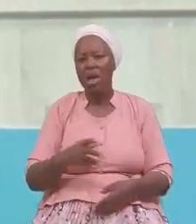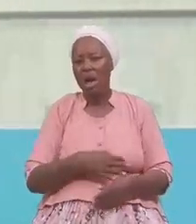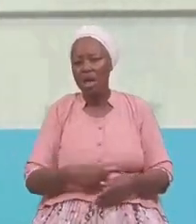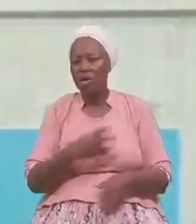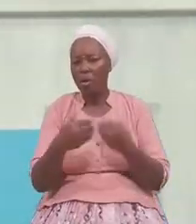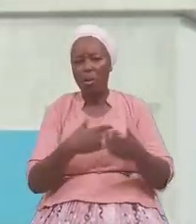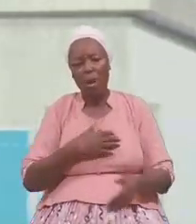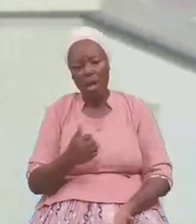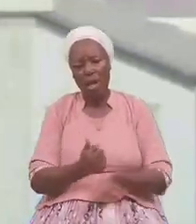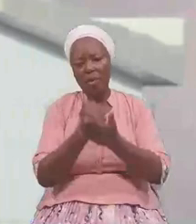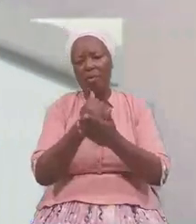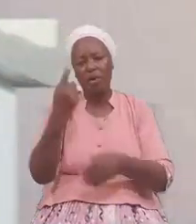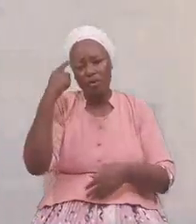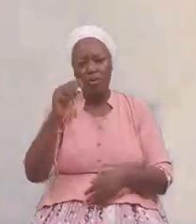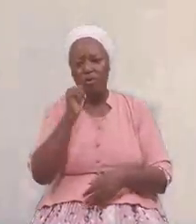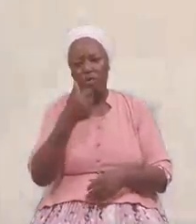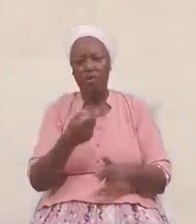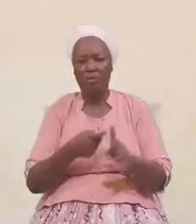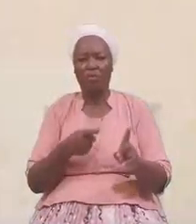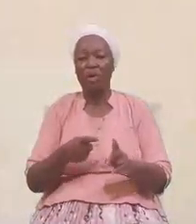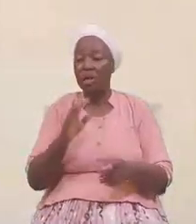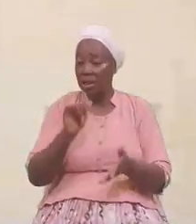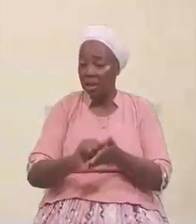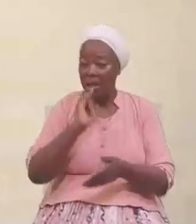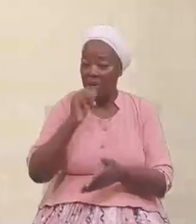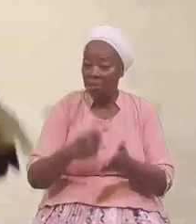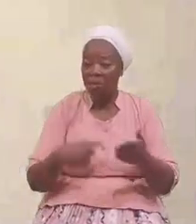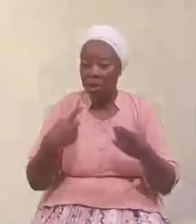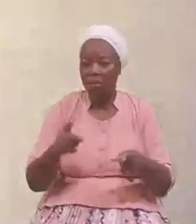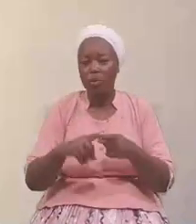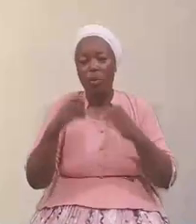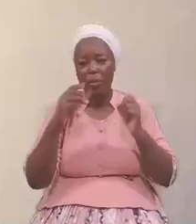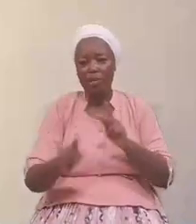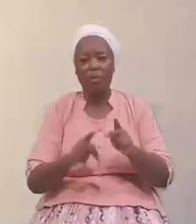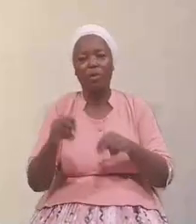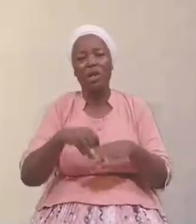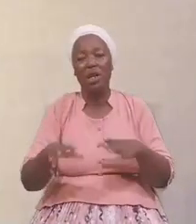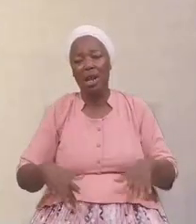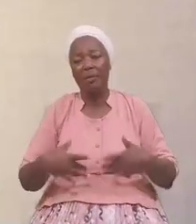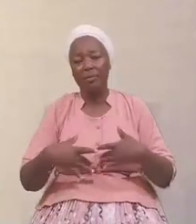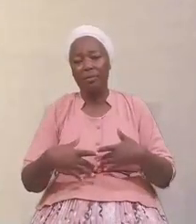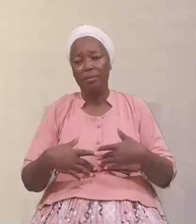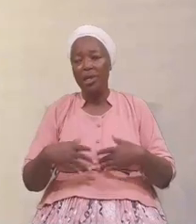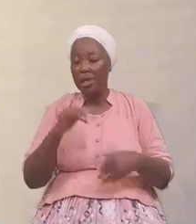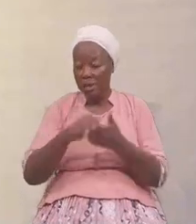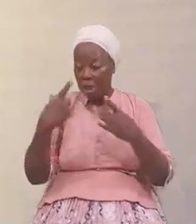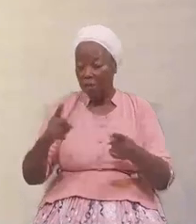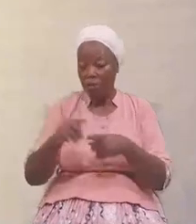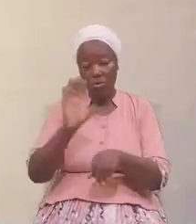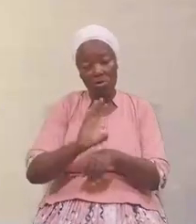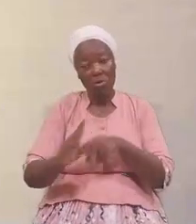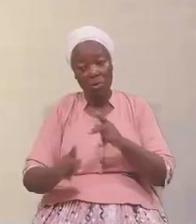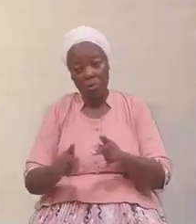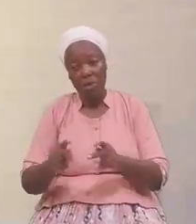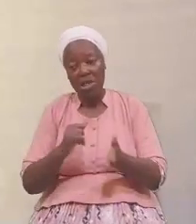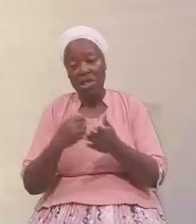C'est ce qui est arrivé à, c'est ce qui est arrivé à plusieurs dans la vie. Cela arrive à ceux qui vont à l'église. Cela arrive à ceux qui